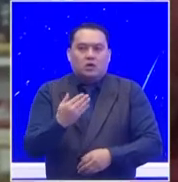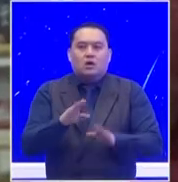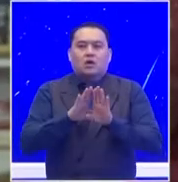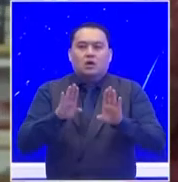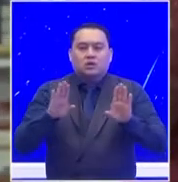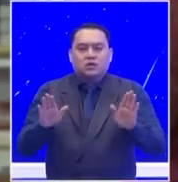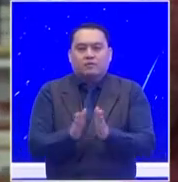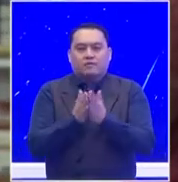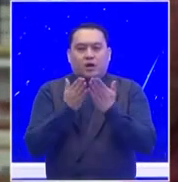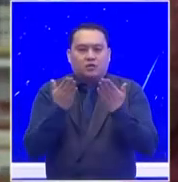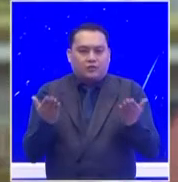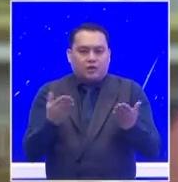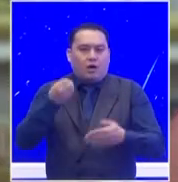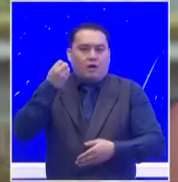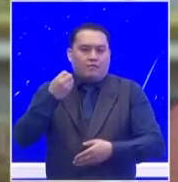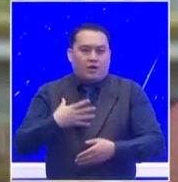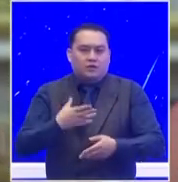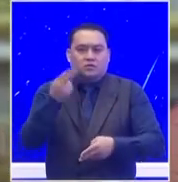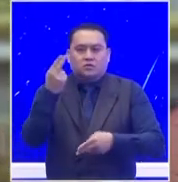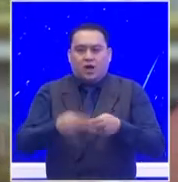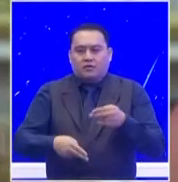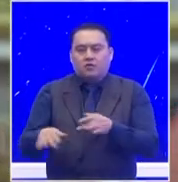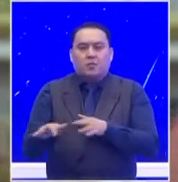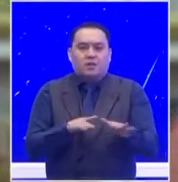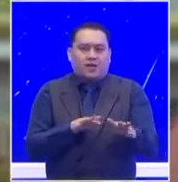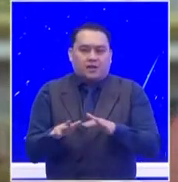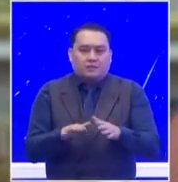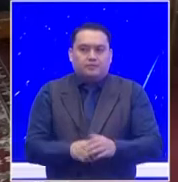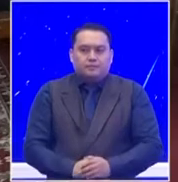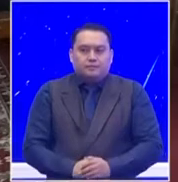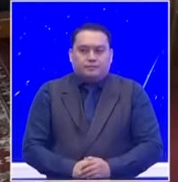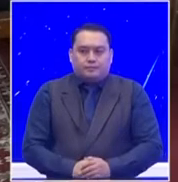выставки «Огненное пламя Афганистана» завершила памятное мероприятие.